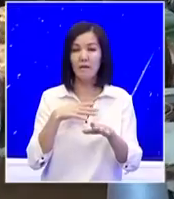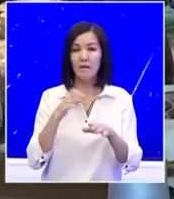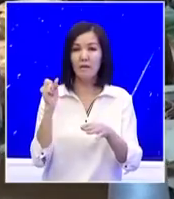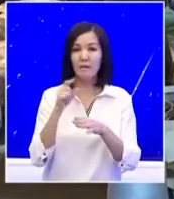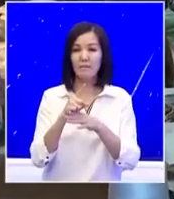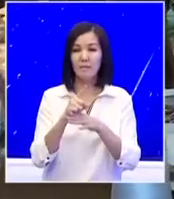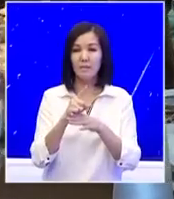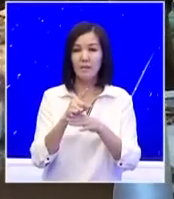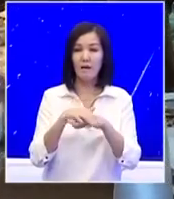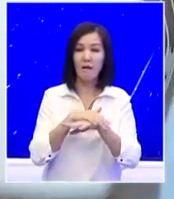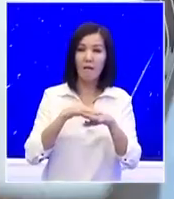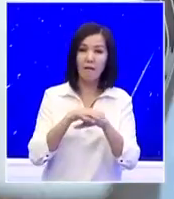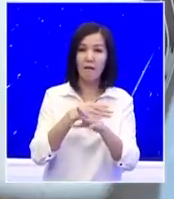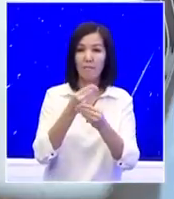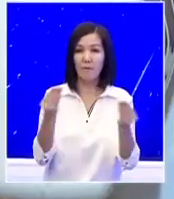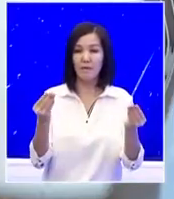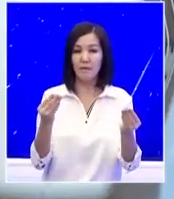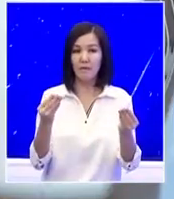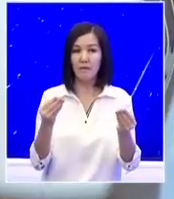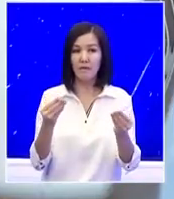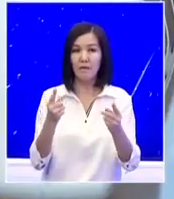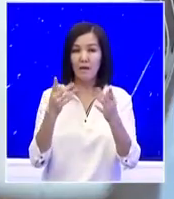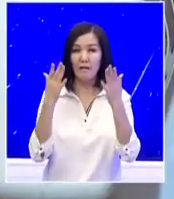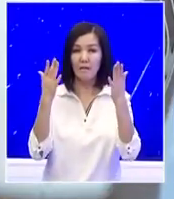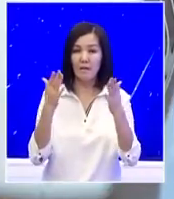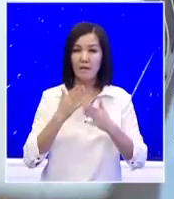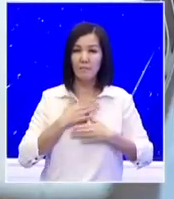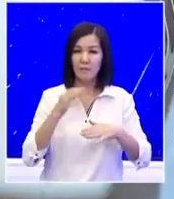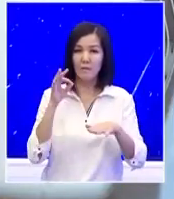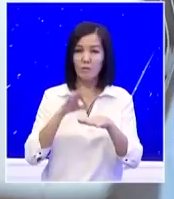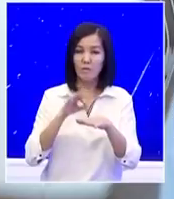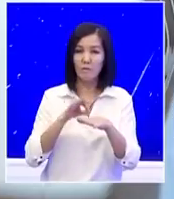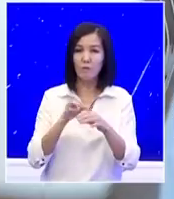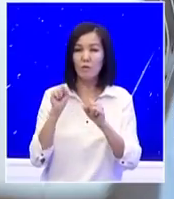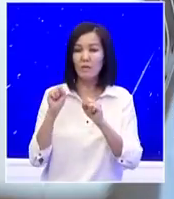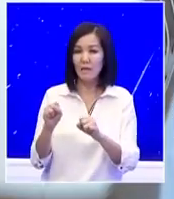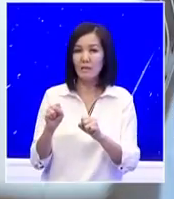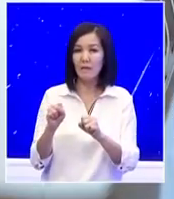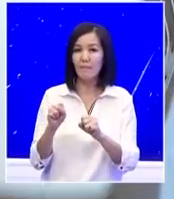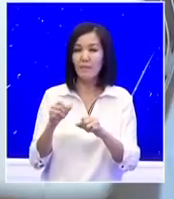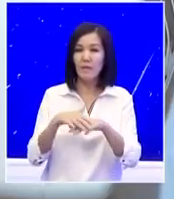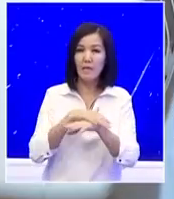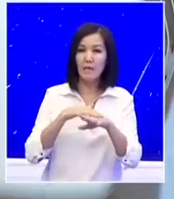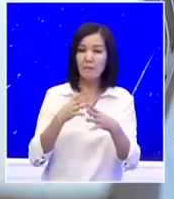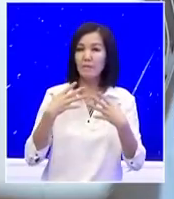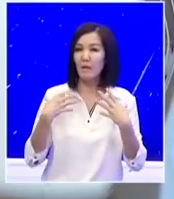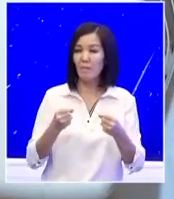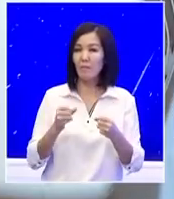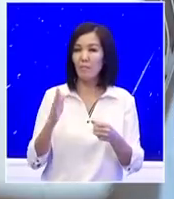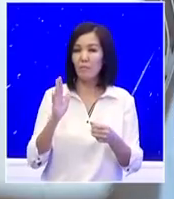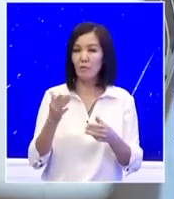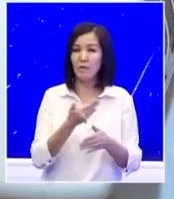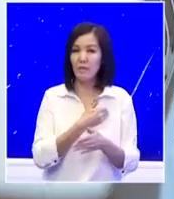талай уже таратылып кетті халыққа. Алла тағала осы жаман дерттен бізді сақтап, еліміз заман боп, халқымыз заман